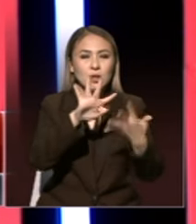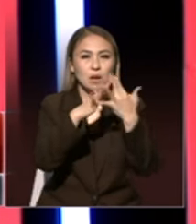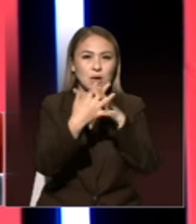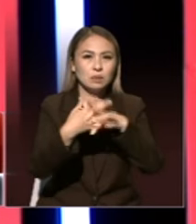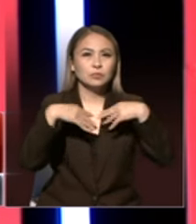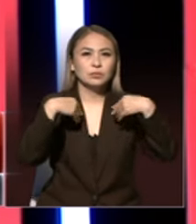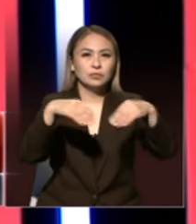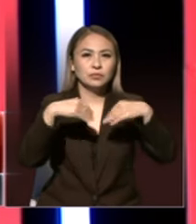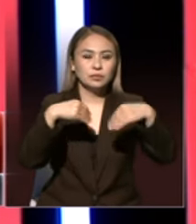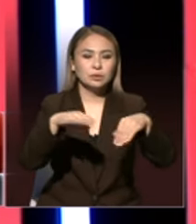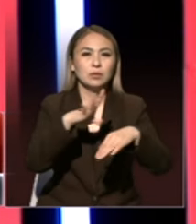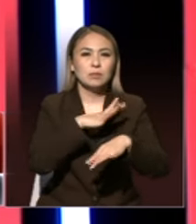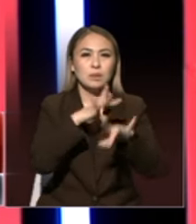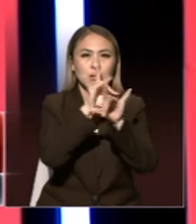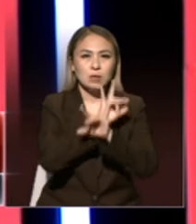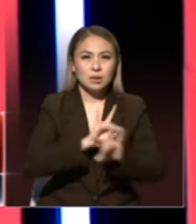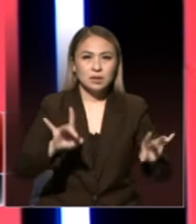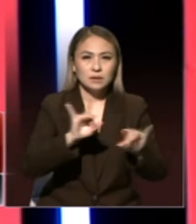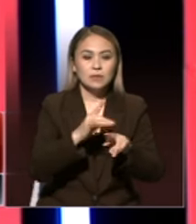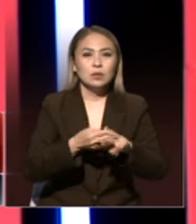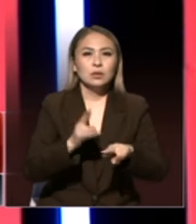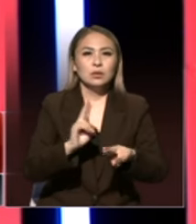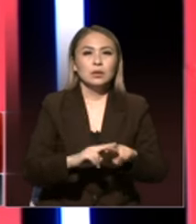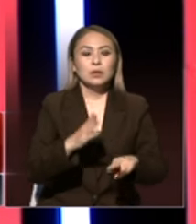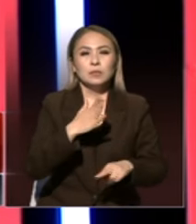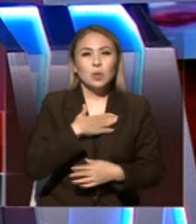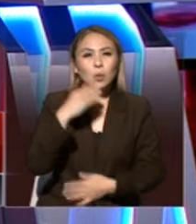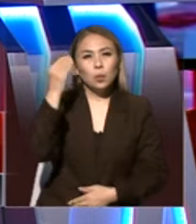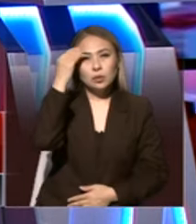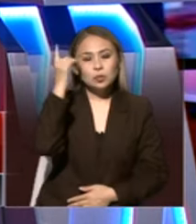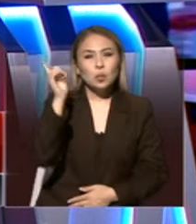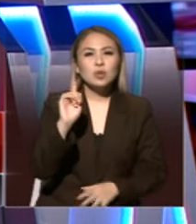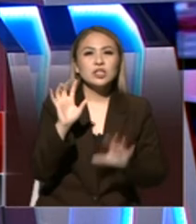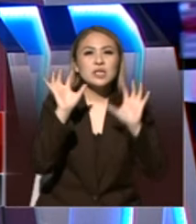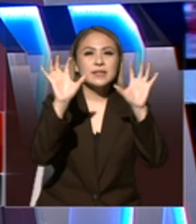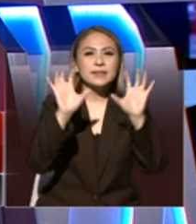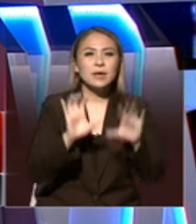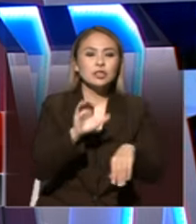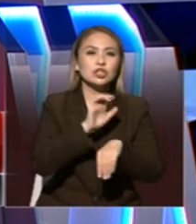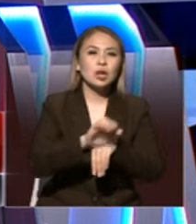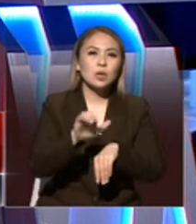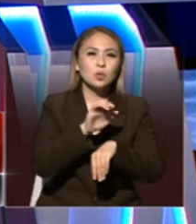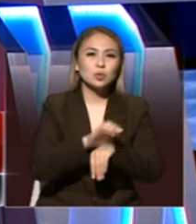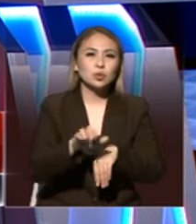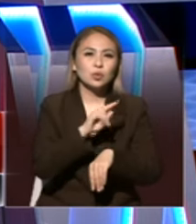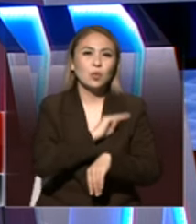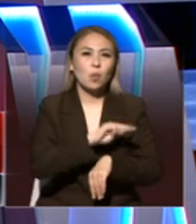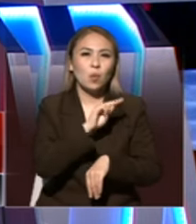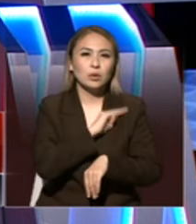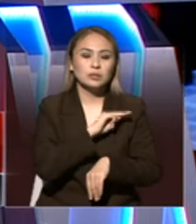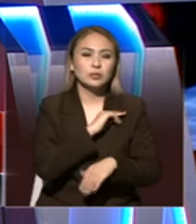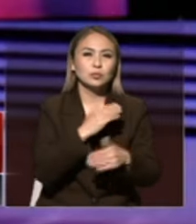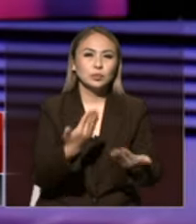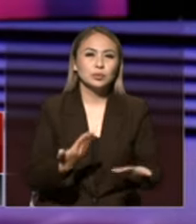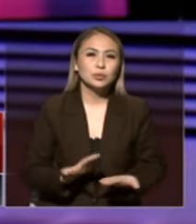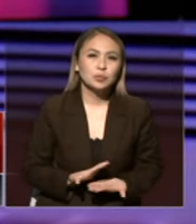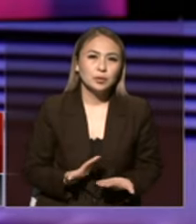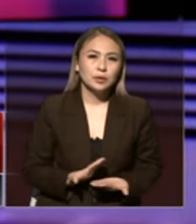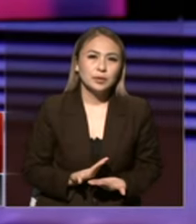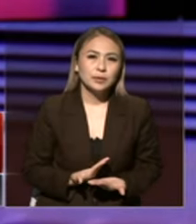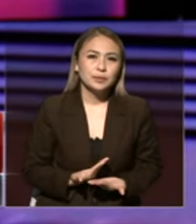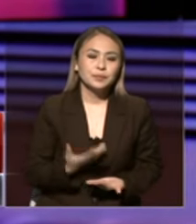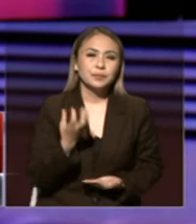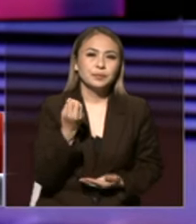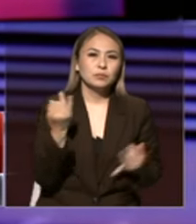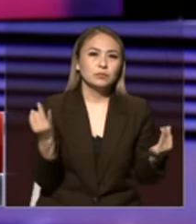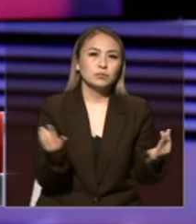жүрген азаматсыз ғой. Сондықтан біз ойлаймыз, біз енді мынау заң шығарушы орган ретінде біз бұл төңірегінде бұның